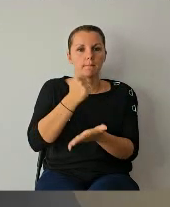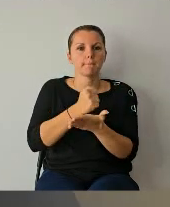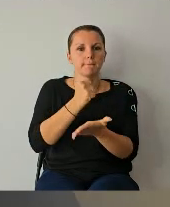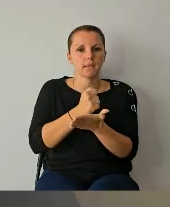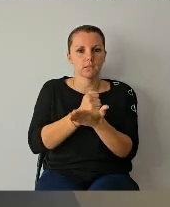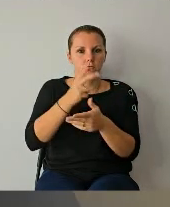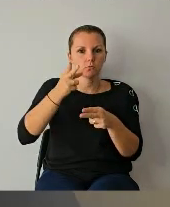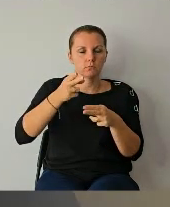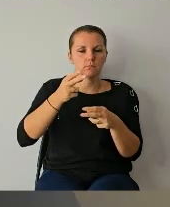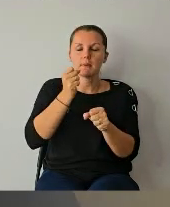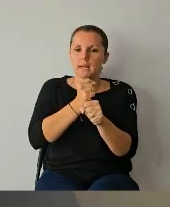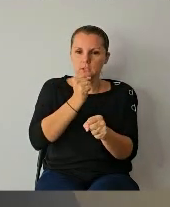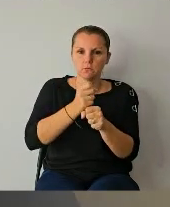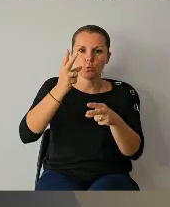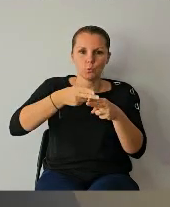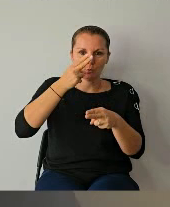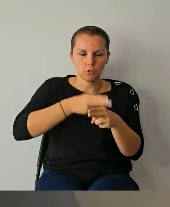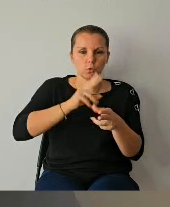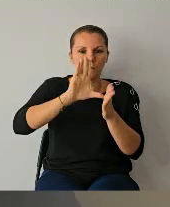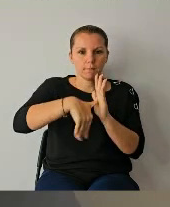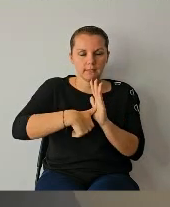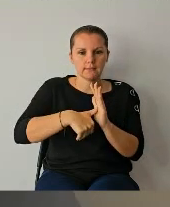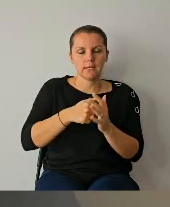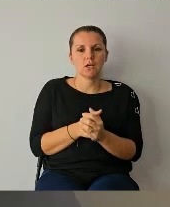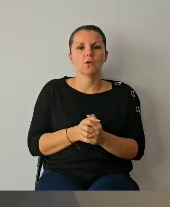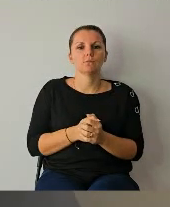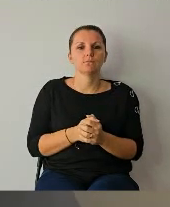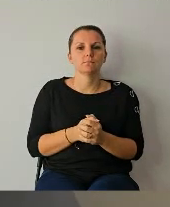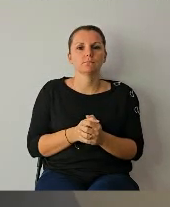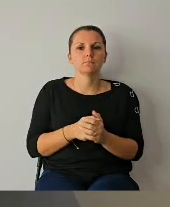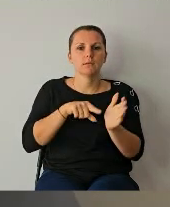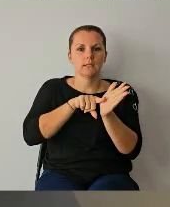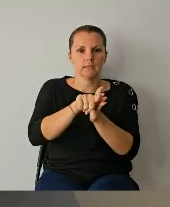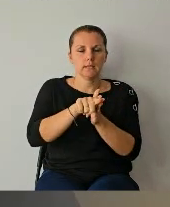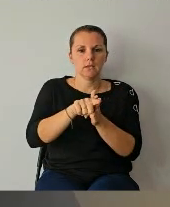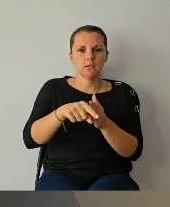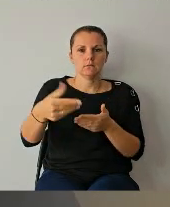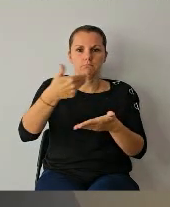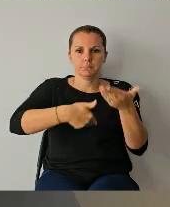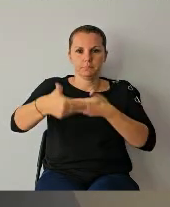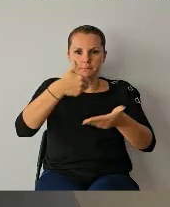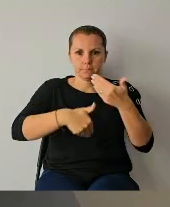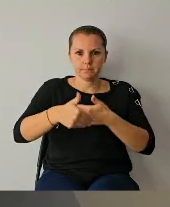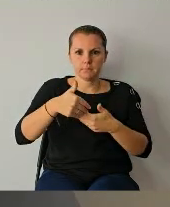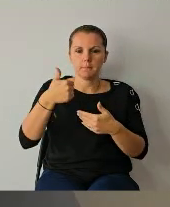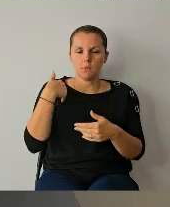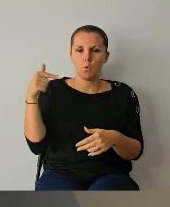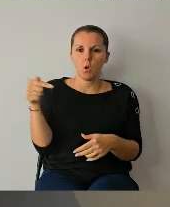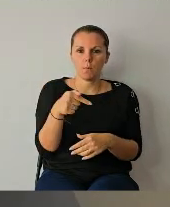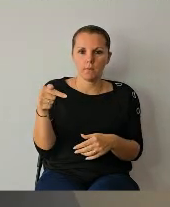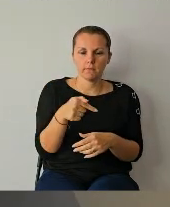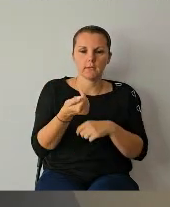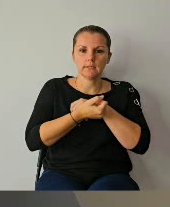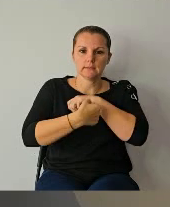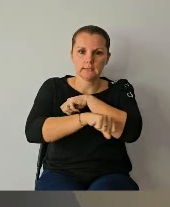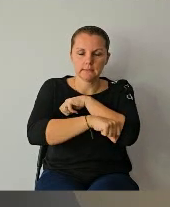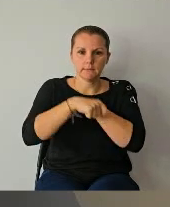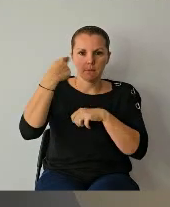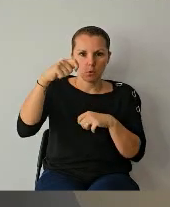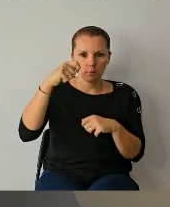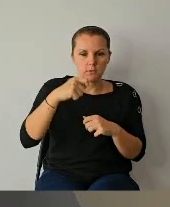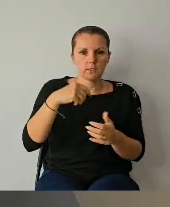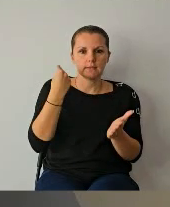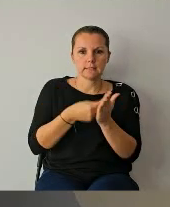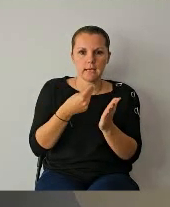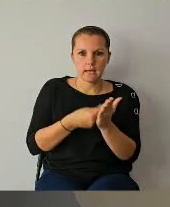za 2022 rok. Do złożenia oświadczeń majątkowych burmistrzowi Bogufały zobowiązani byli zastępca burmistrza,